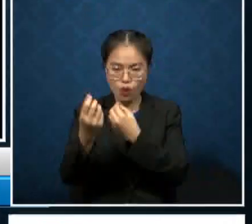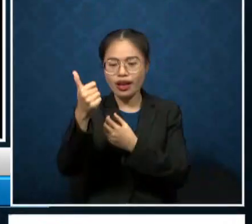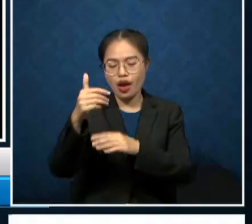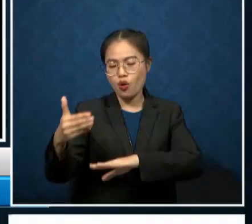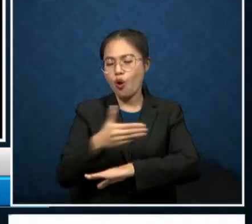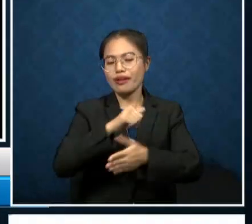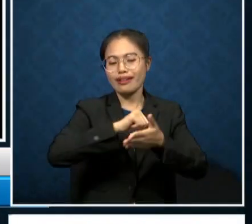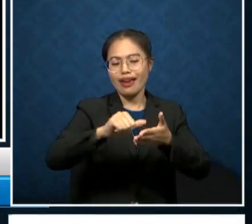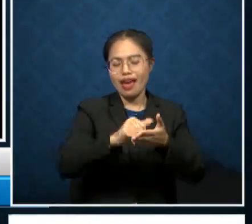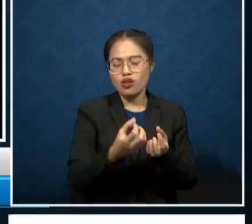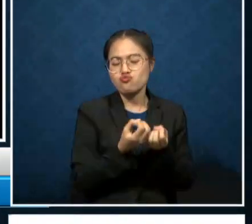ออกไปยังรัฐบาลครับขอบคุณท่านประธานครับ